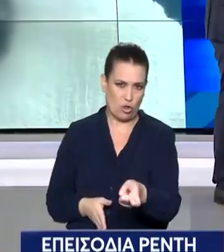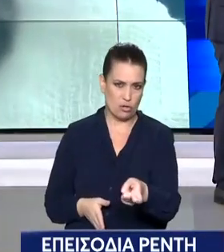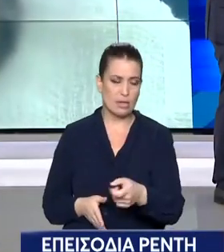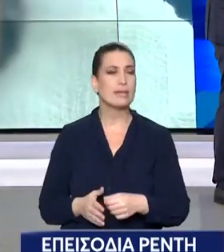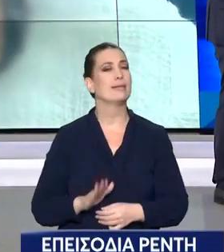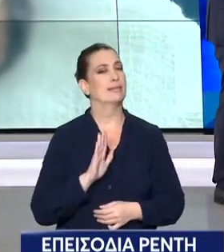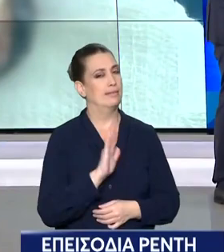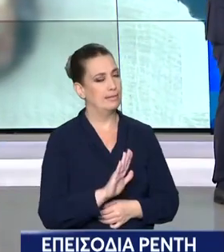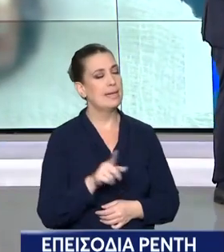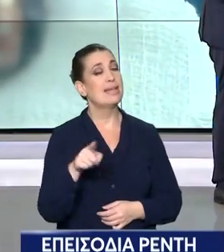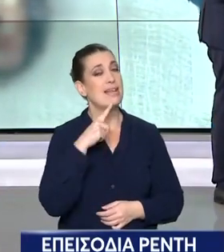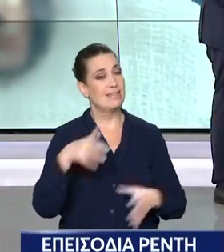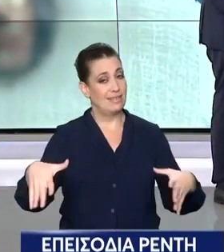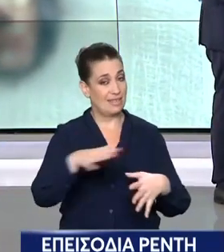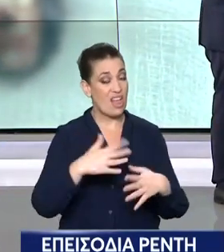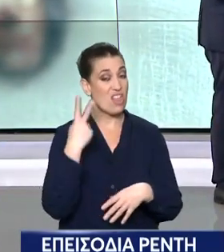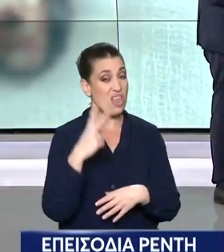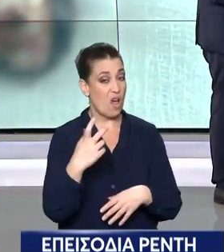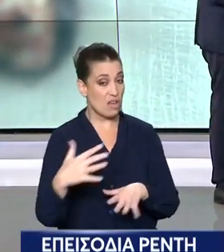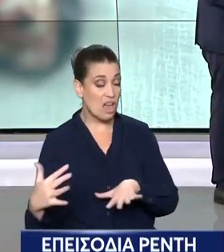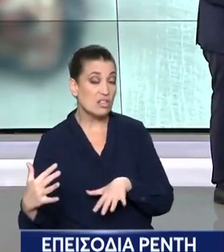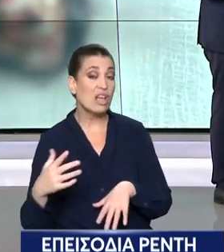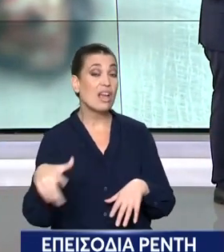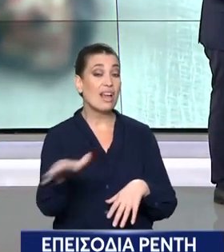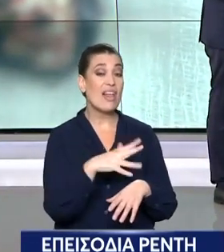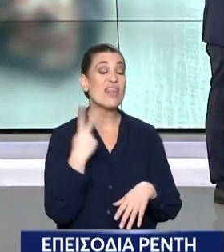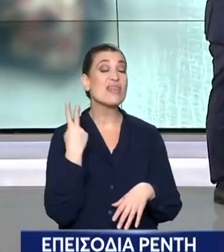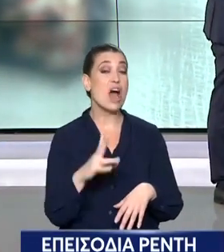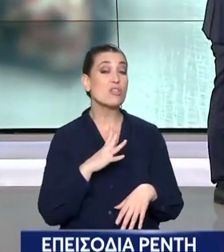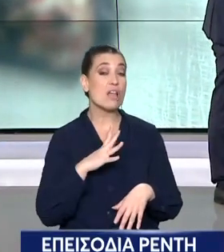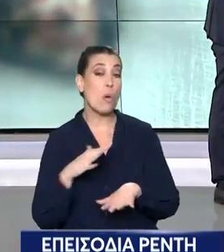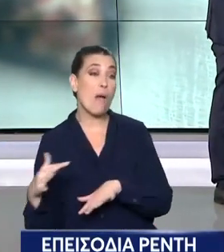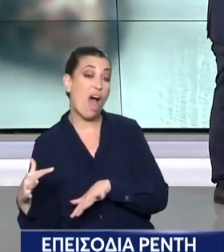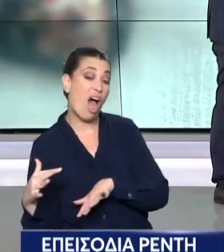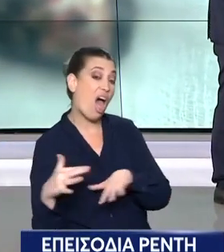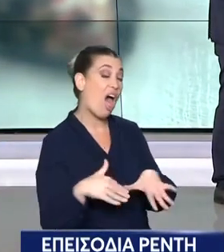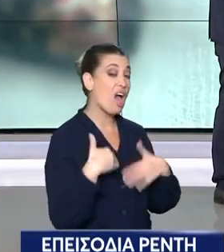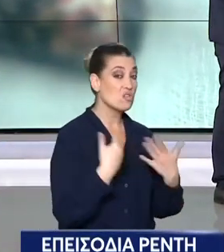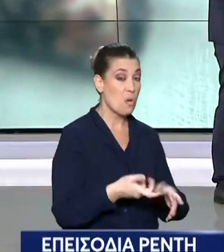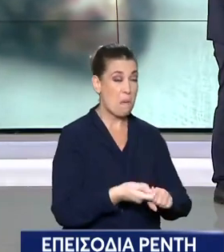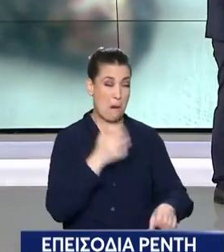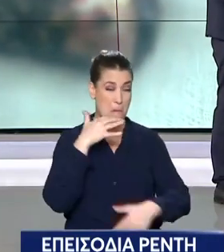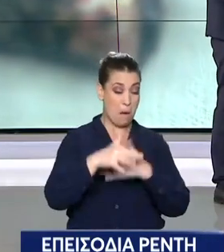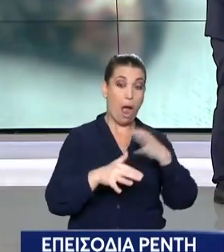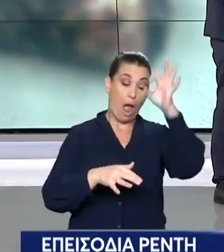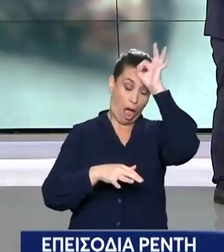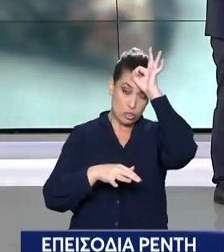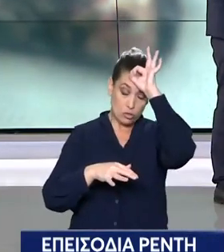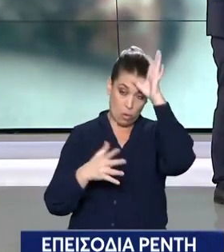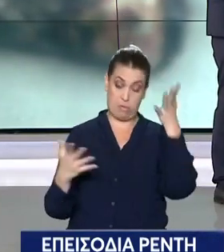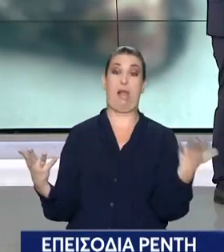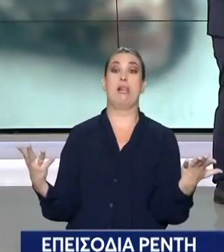βγήκαν 200 άτομα. Έξω. Στη συνέχεια, ναι, αυτά τα 200 άτομα, όταν έπεσαν χημικά από την ελληνική αστυνομία, γιατί